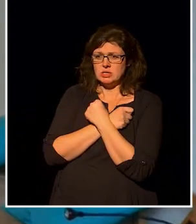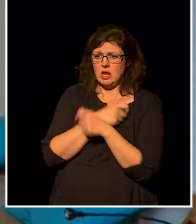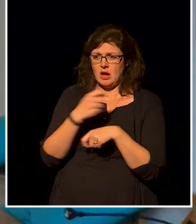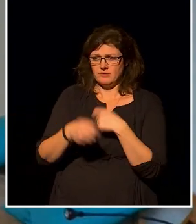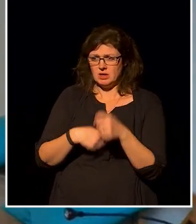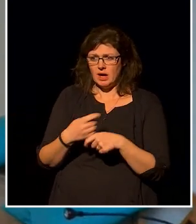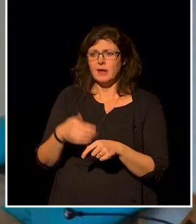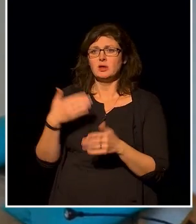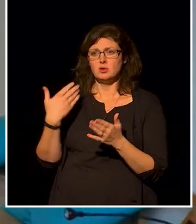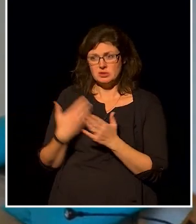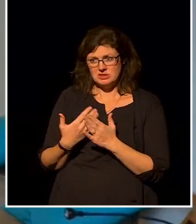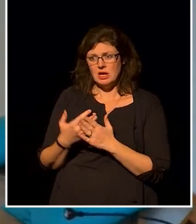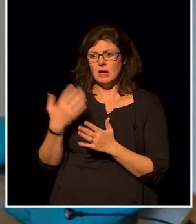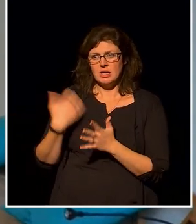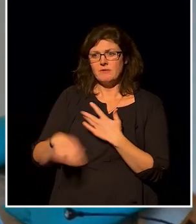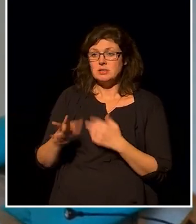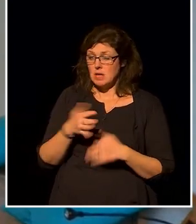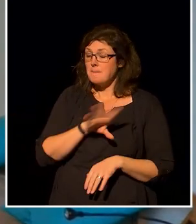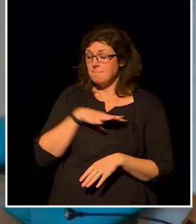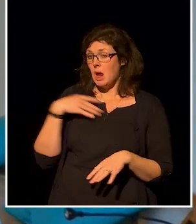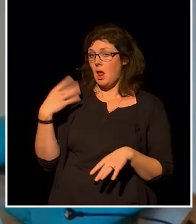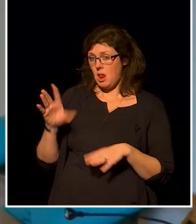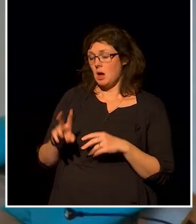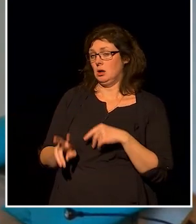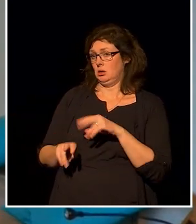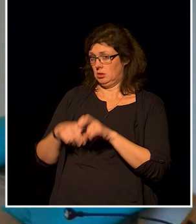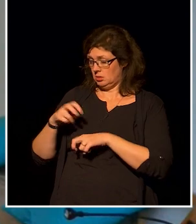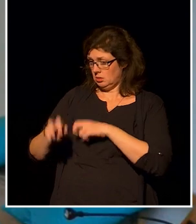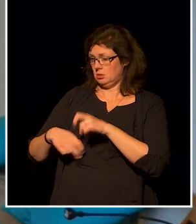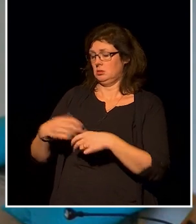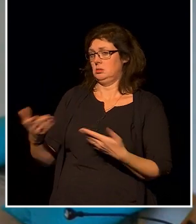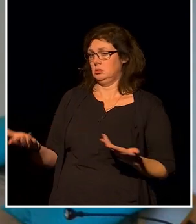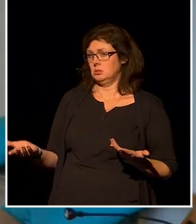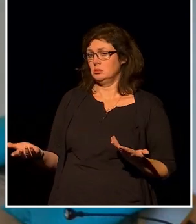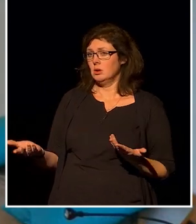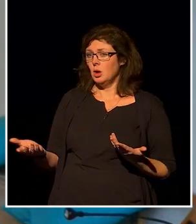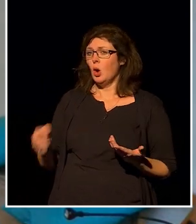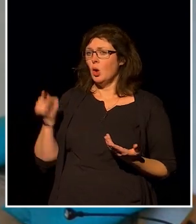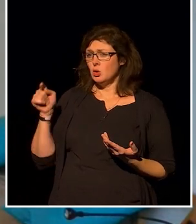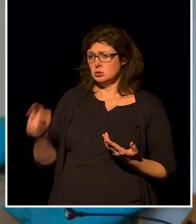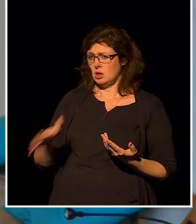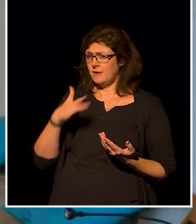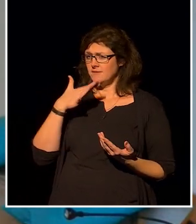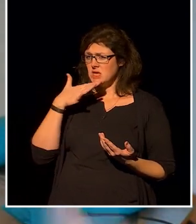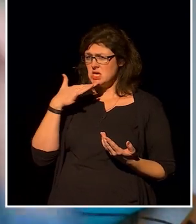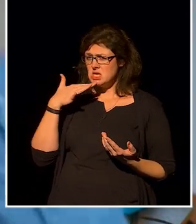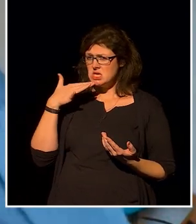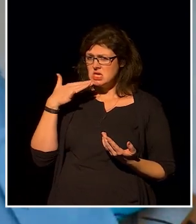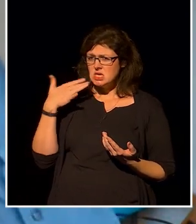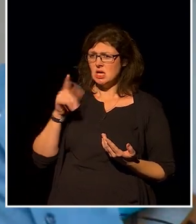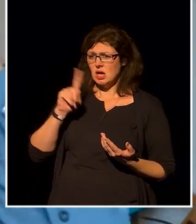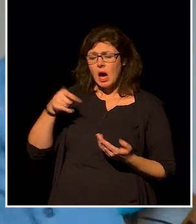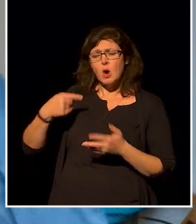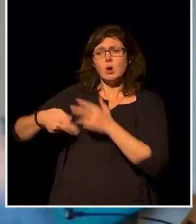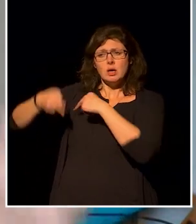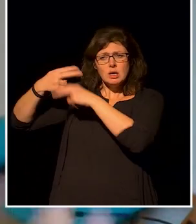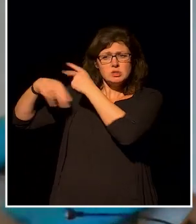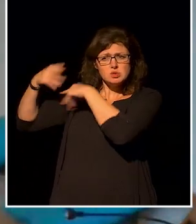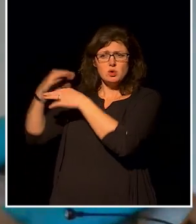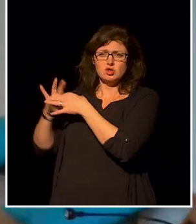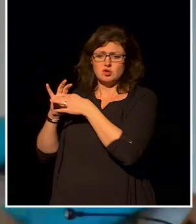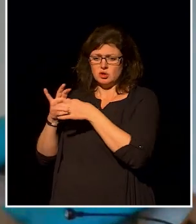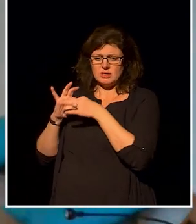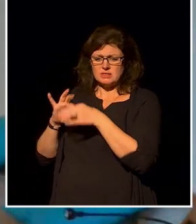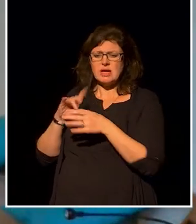auch länger dann betrieben wurde. Und das ist viele auch historische Kontexte. Ich habe ein